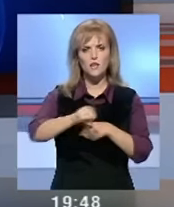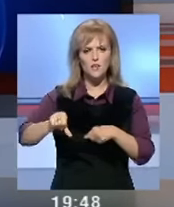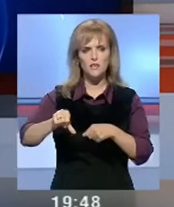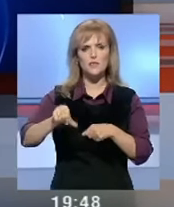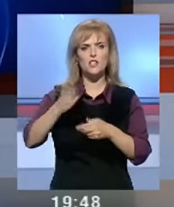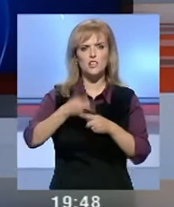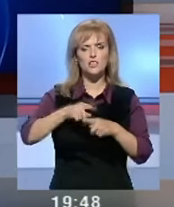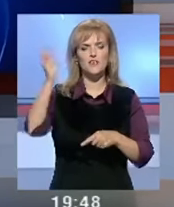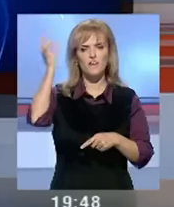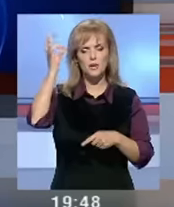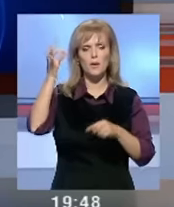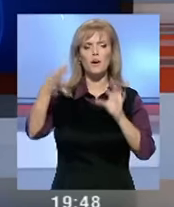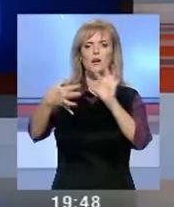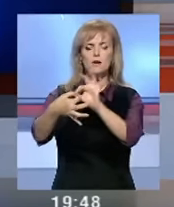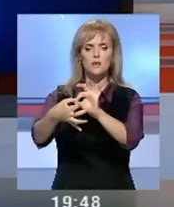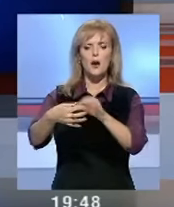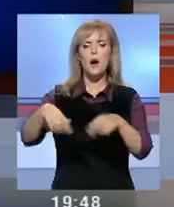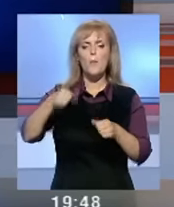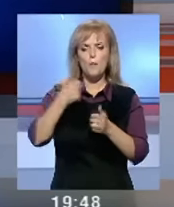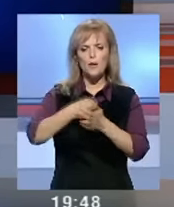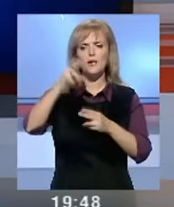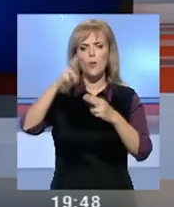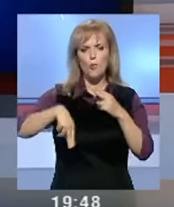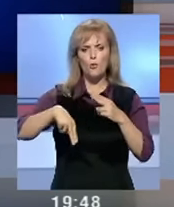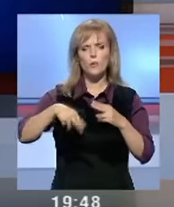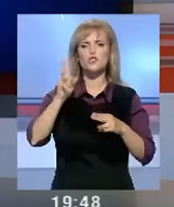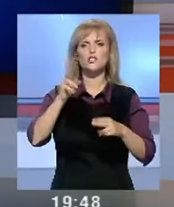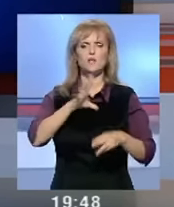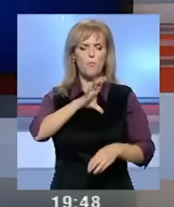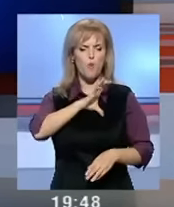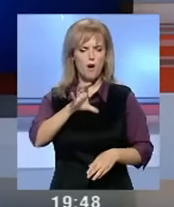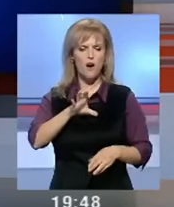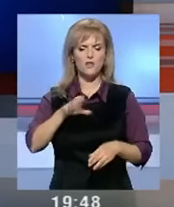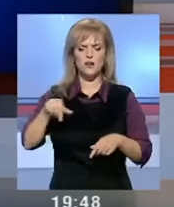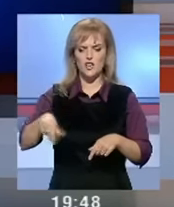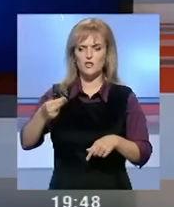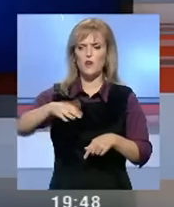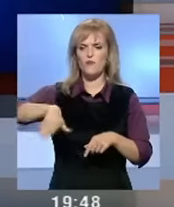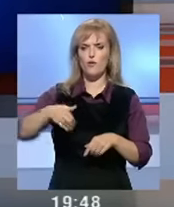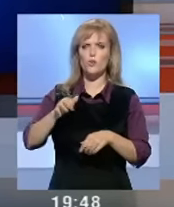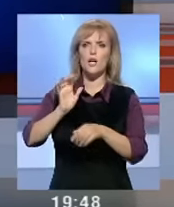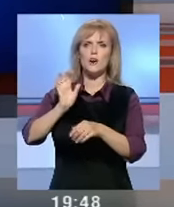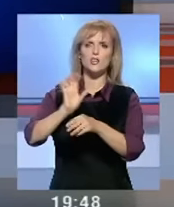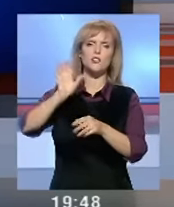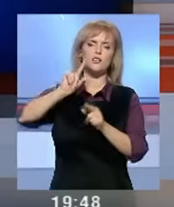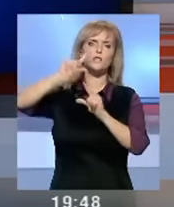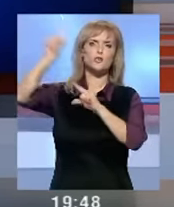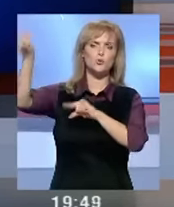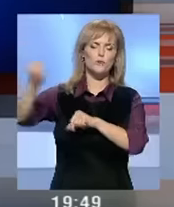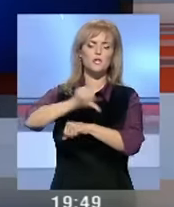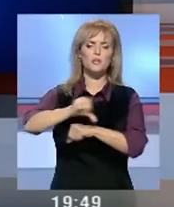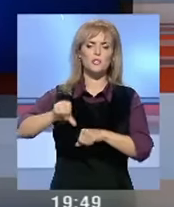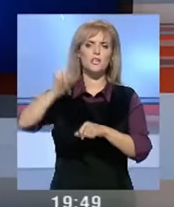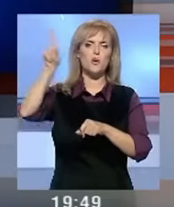la urmă tot oligarhii moldoveni își duc acolo banii și ne mint pe noi, încercând să se eschiveze și reușind